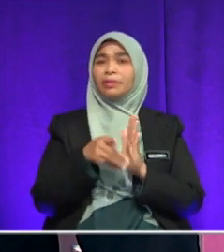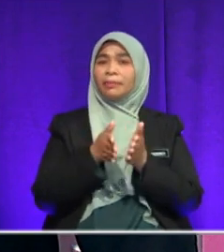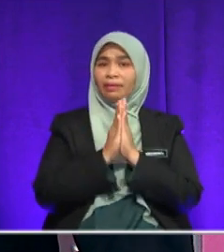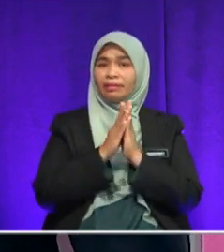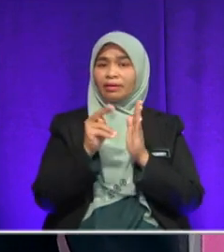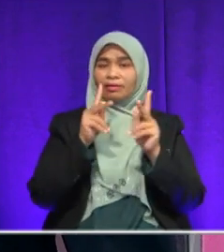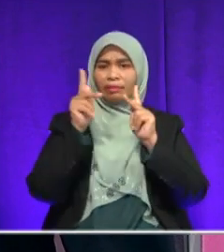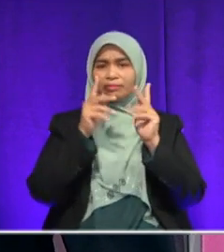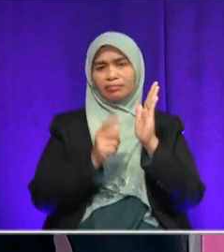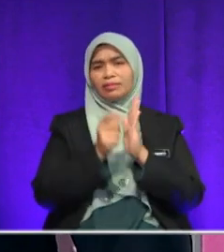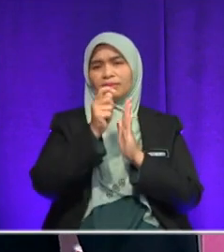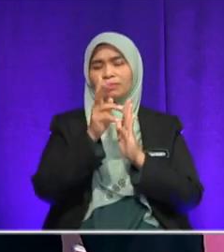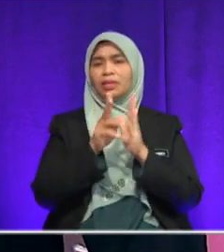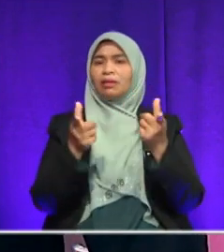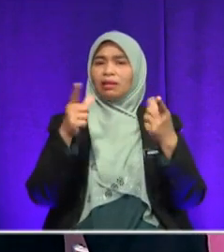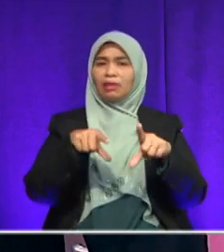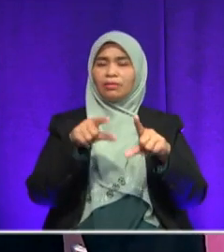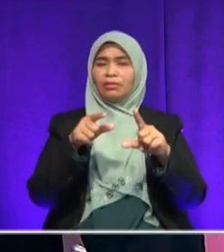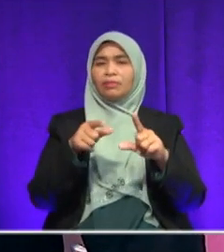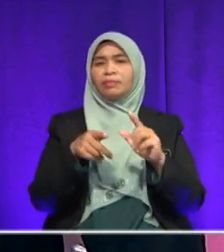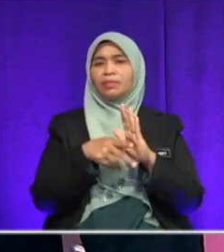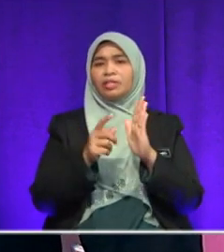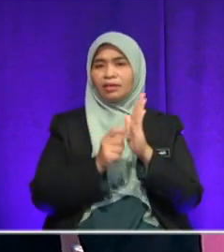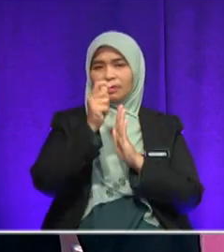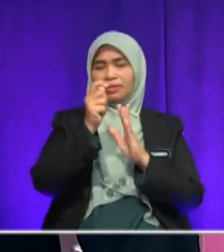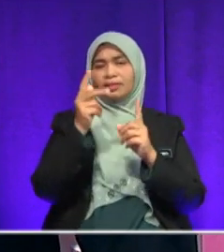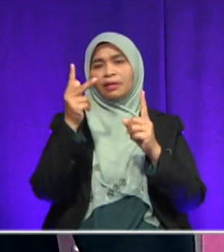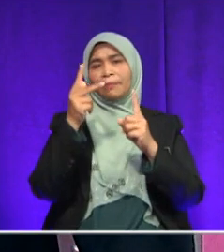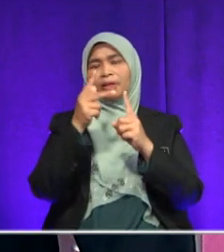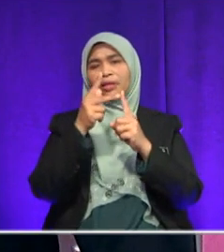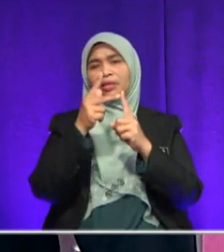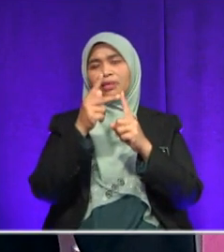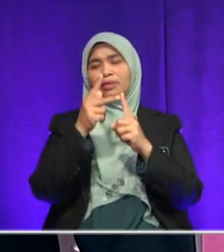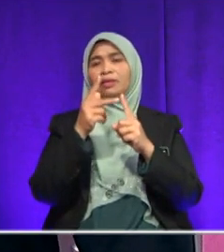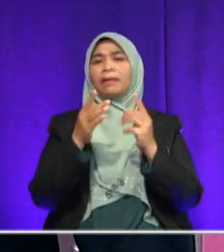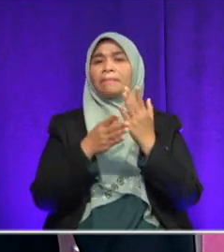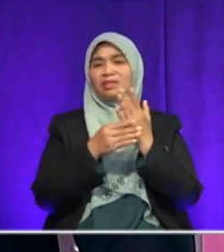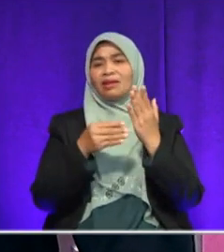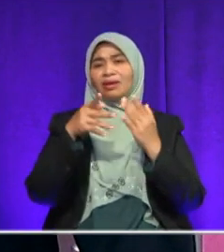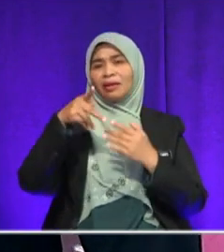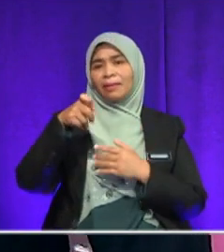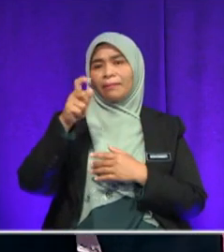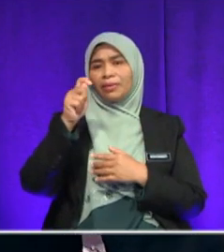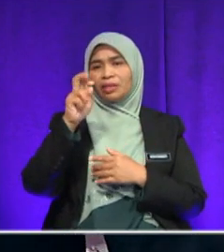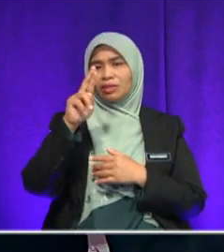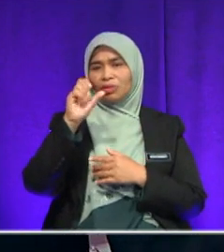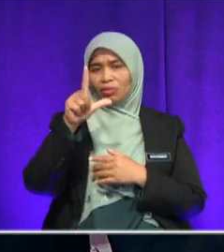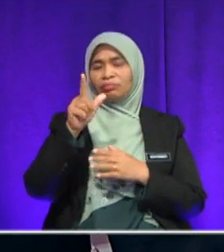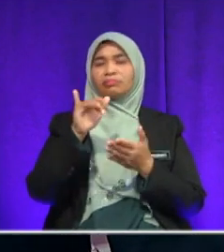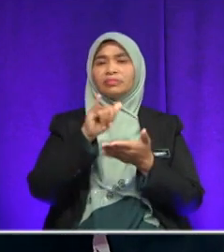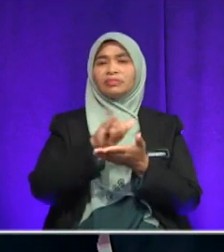meningkat, berlakulah peningkatan ke atas petrol ataupun bahan api. Sebab bahan api merupakan barang pengenap